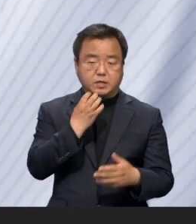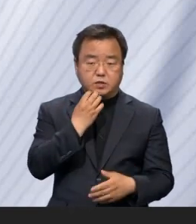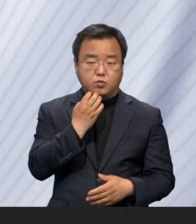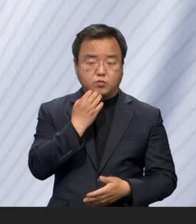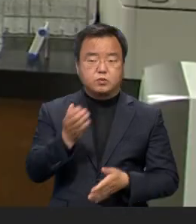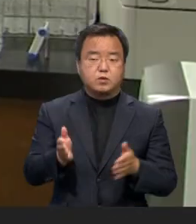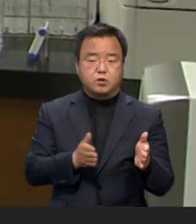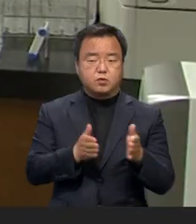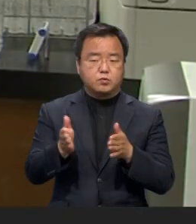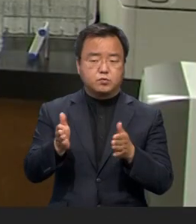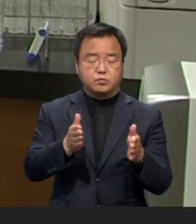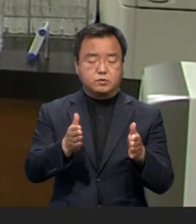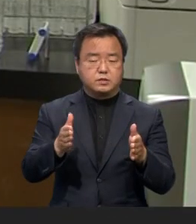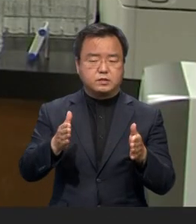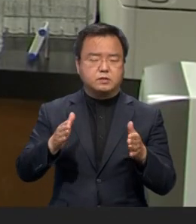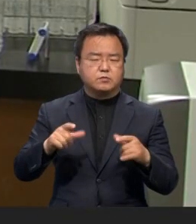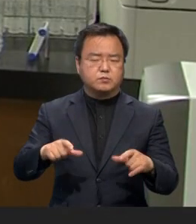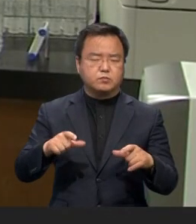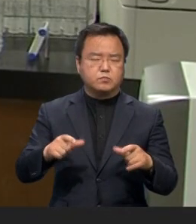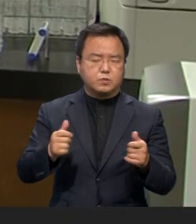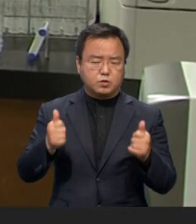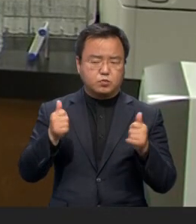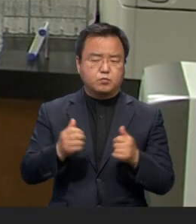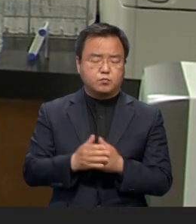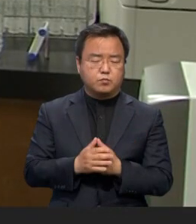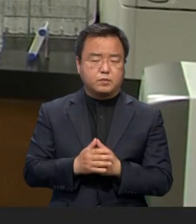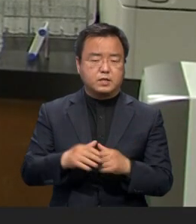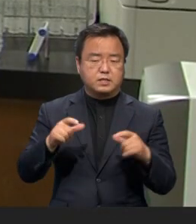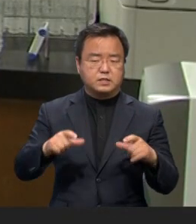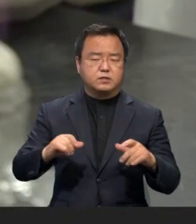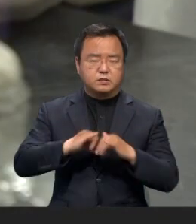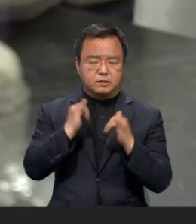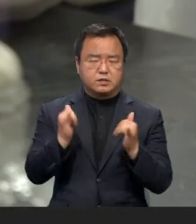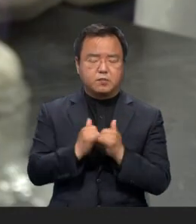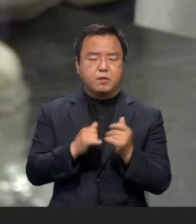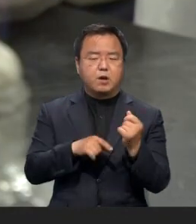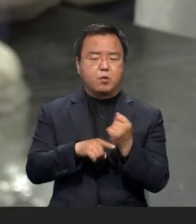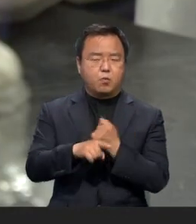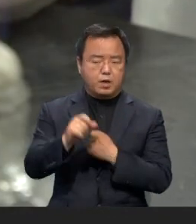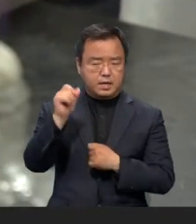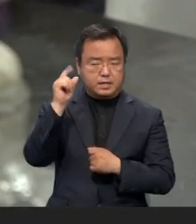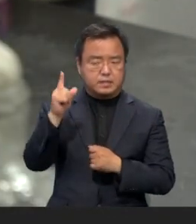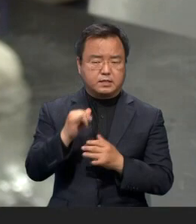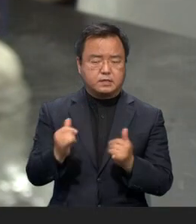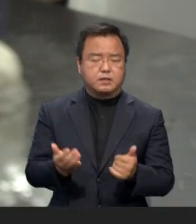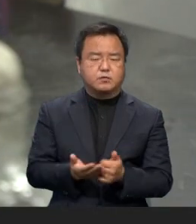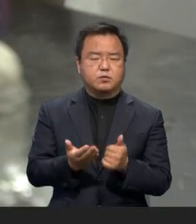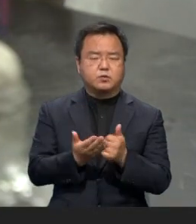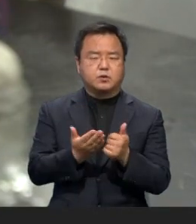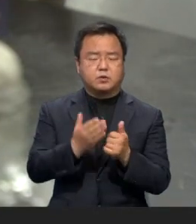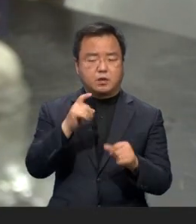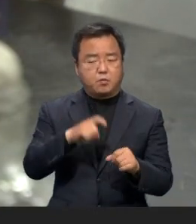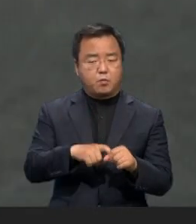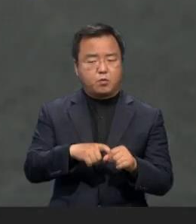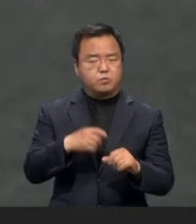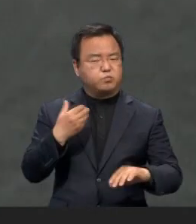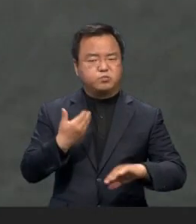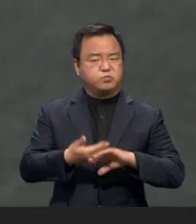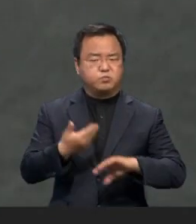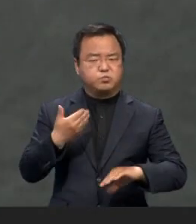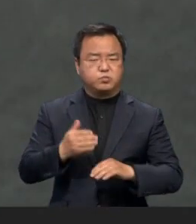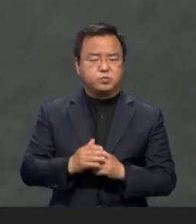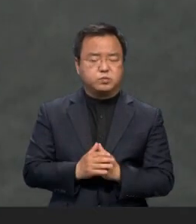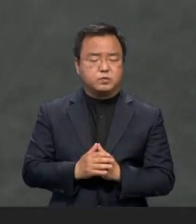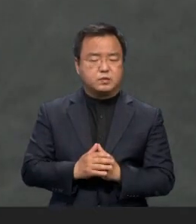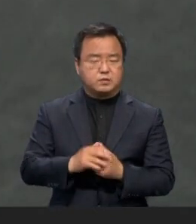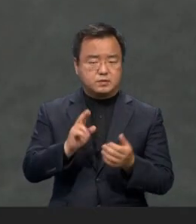이었습니다 지역사회에 풀뿌리 과학 인재를 양성한다는 설립목적 완 상반된 상황입니다 잠재력 있는